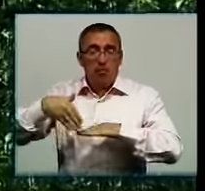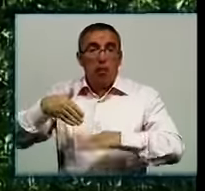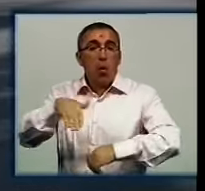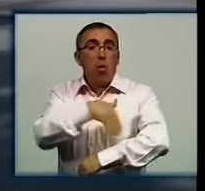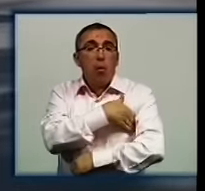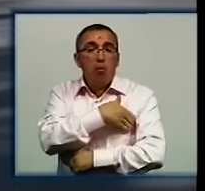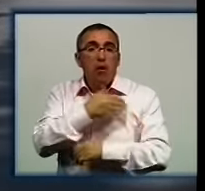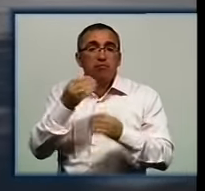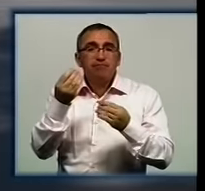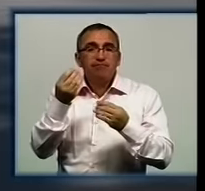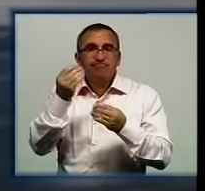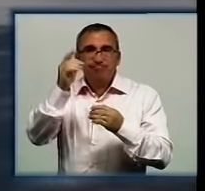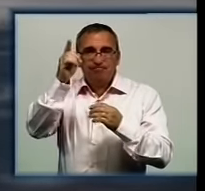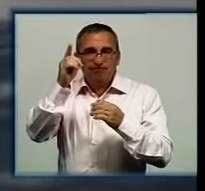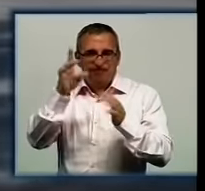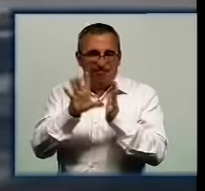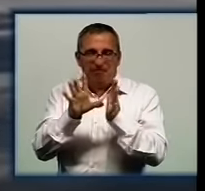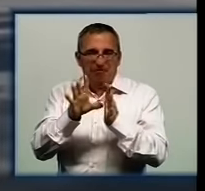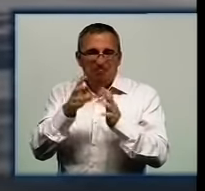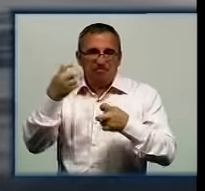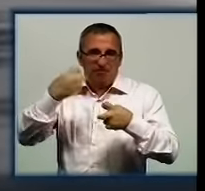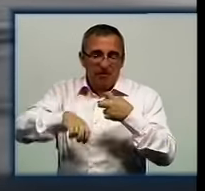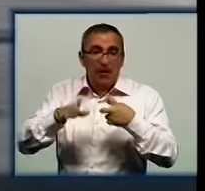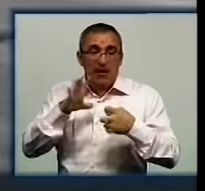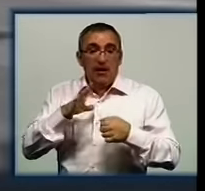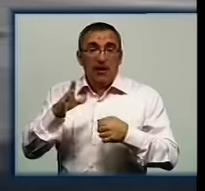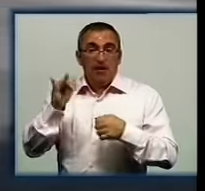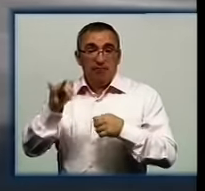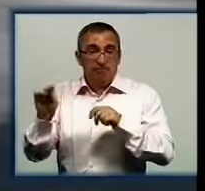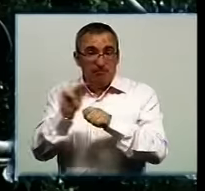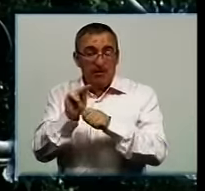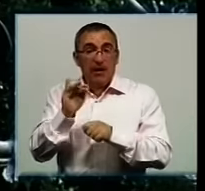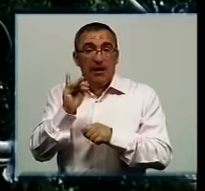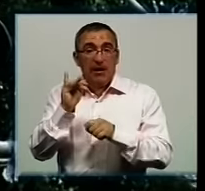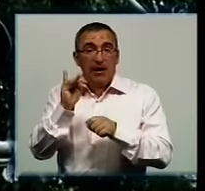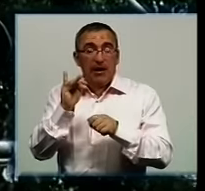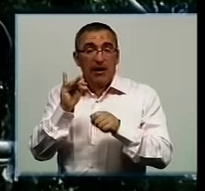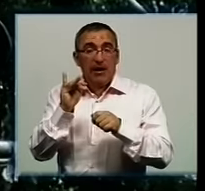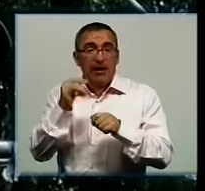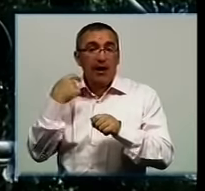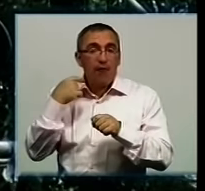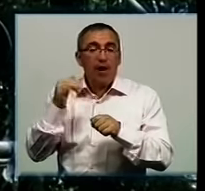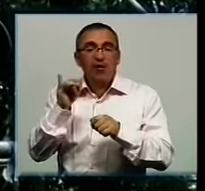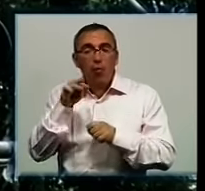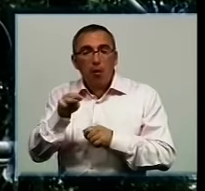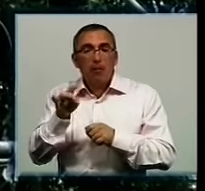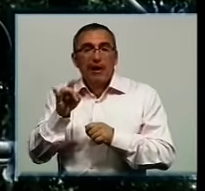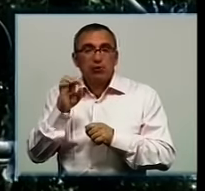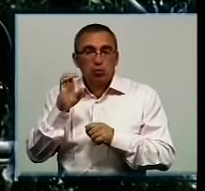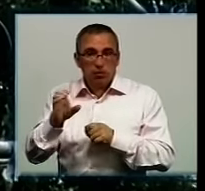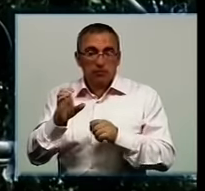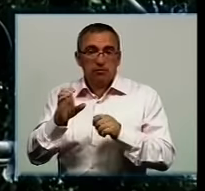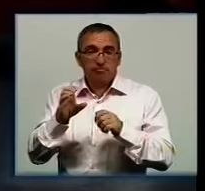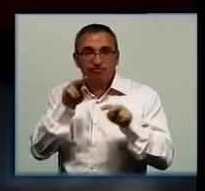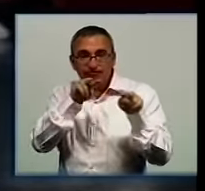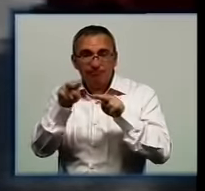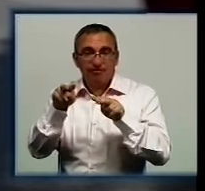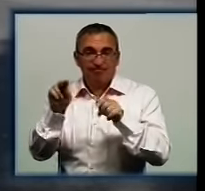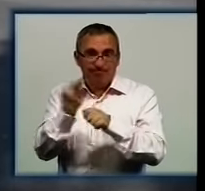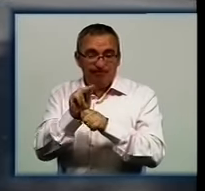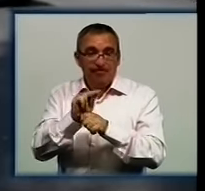ладу контролери світлофора. Їх ремонтом займається підприємство «Кіровоградінформресурси», яке обслуговує світлофори. Коли вони